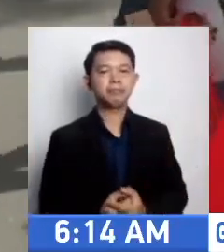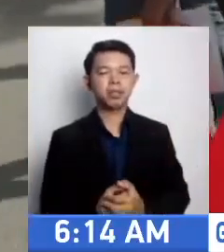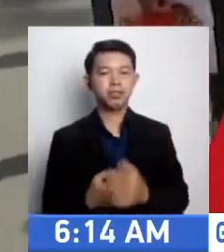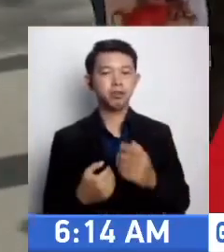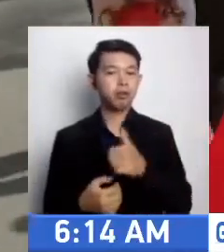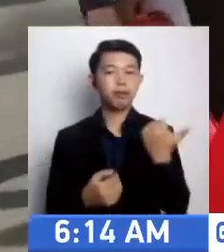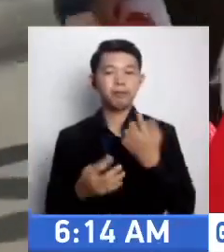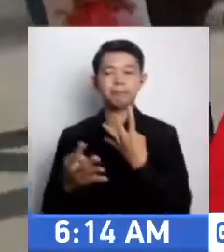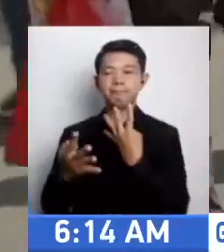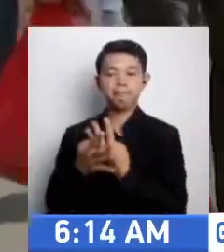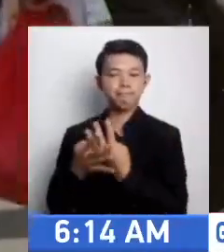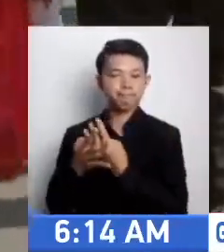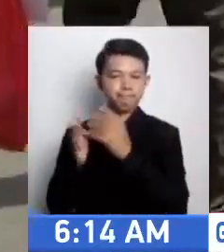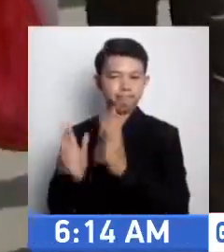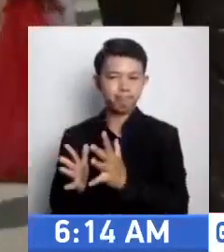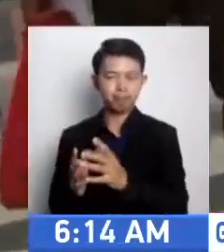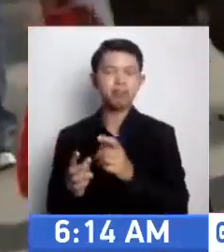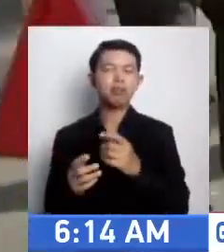ibang pasilidad.